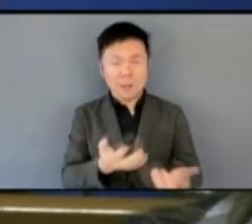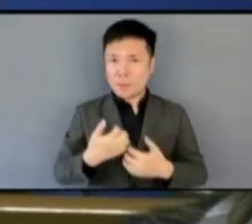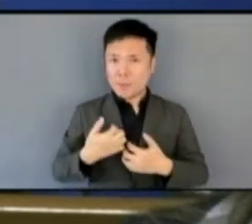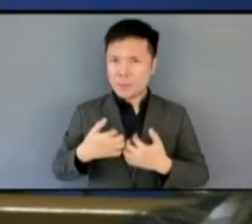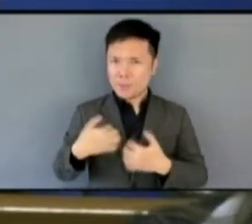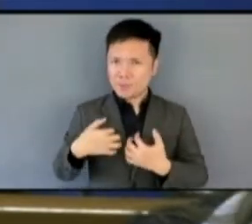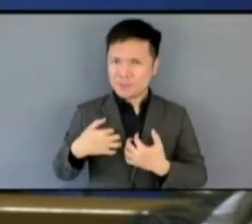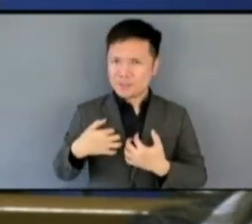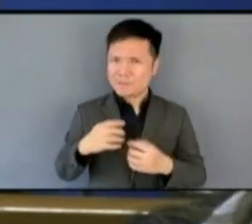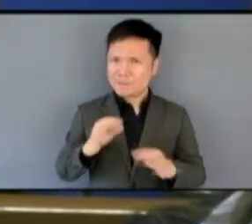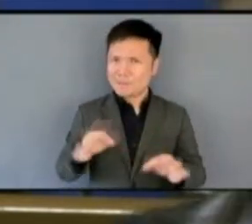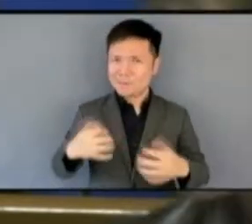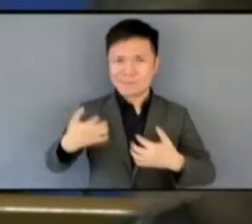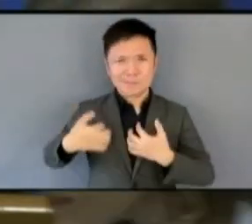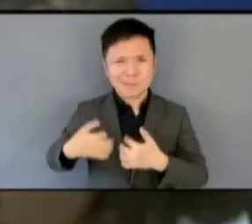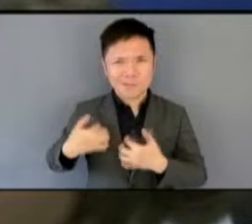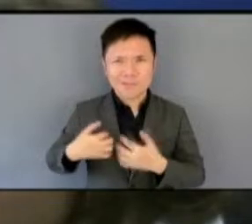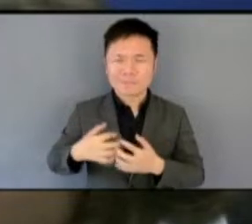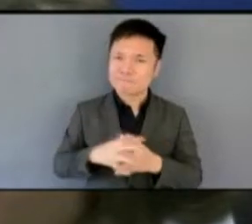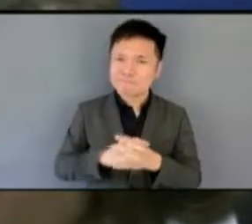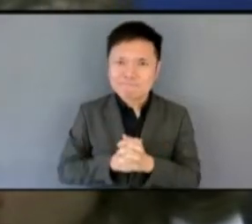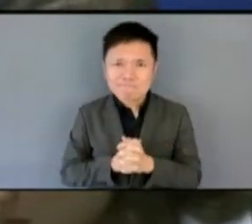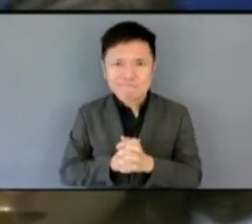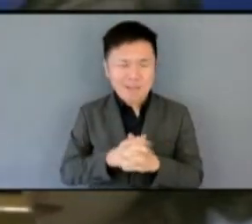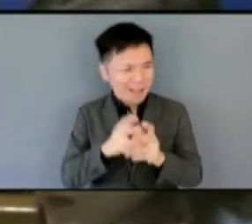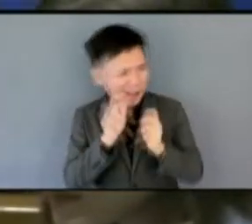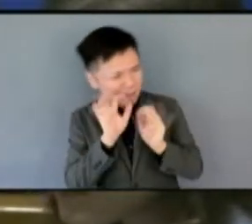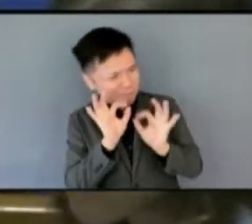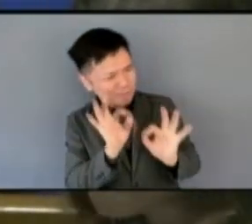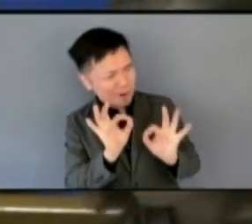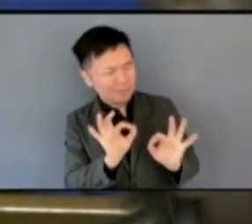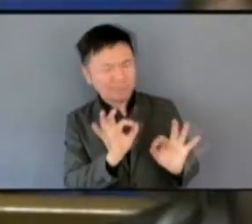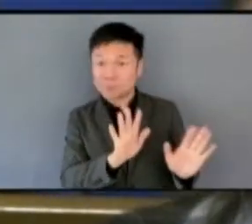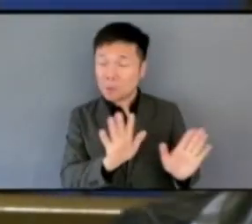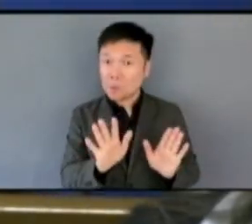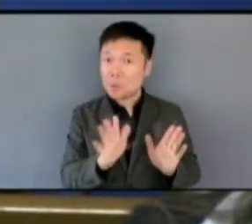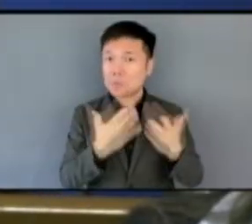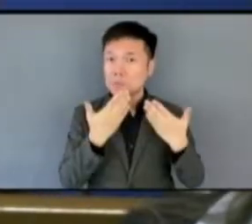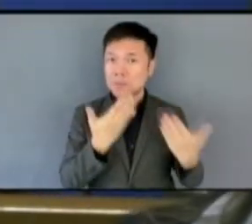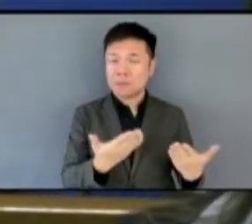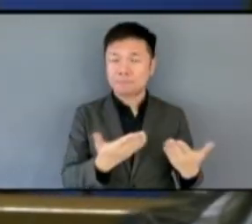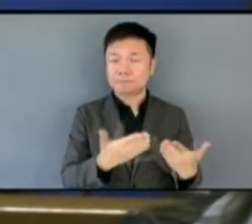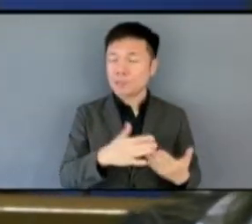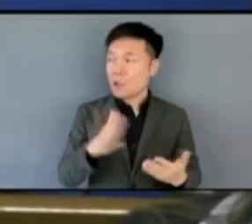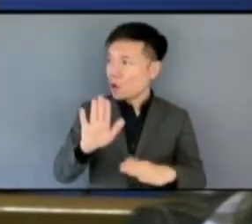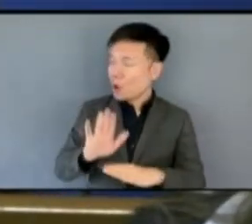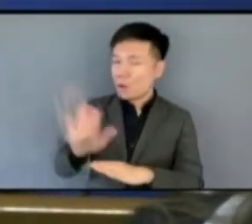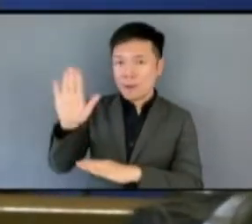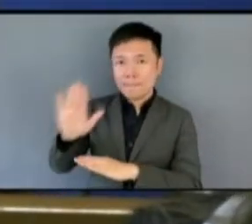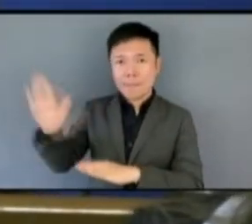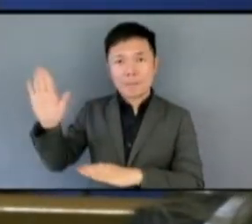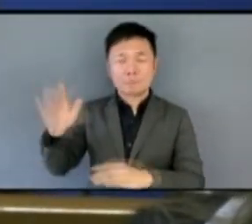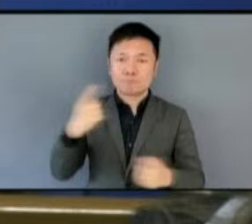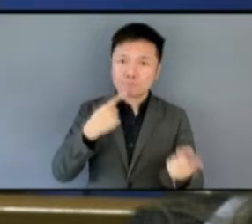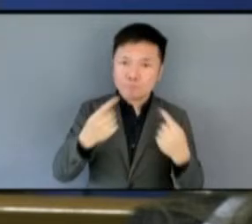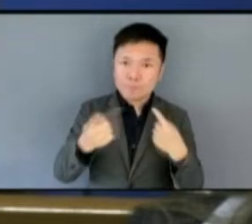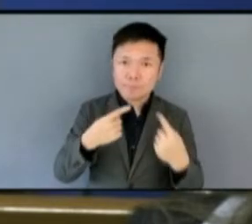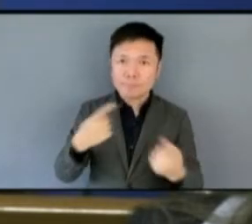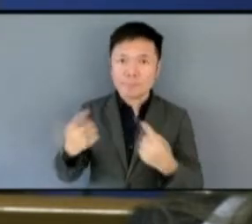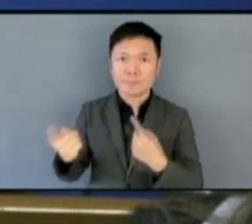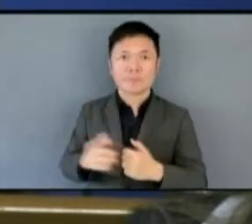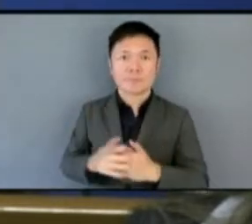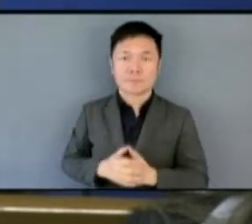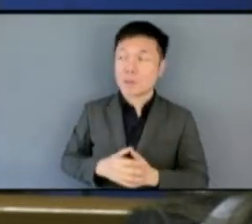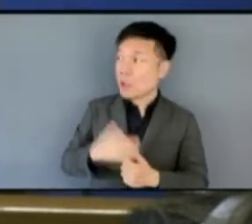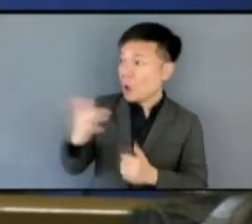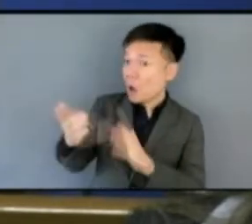И я очень благодарен комментариям, которые сделал наш уважаемый эксперт из Министерства